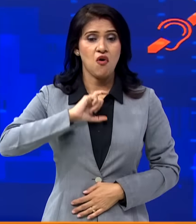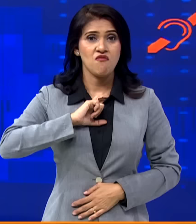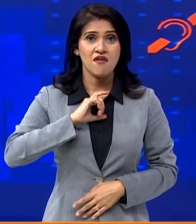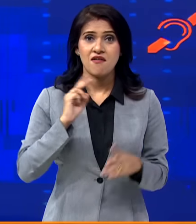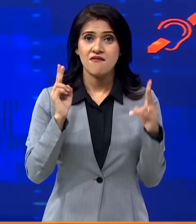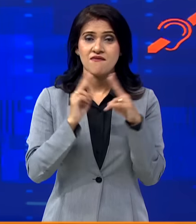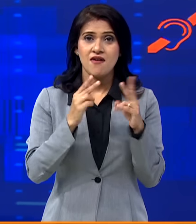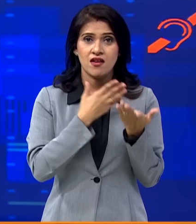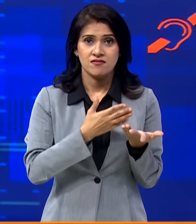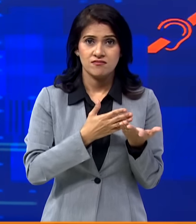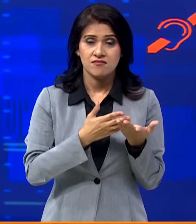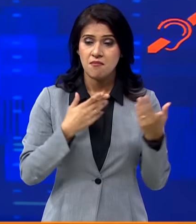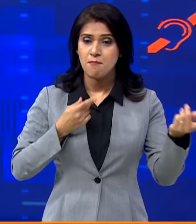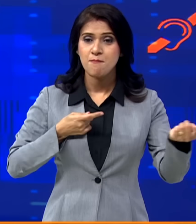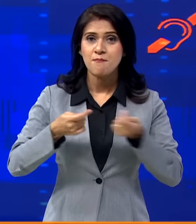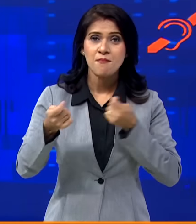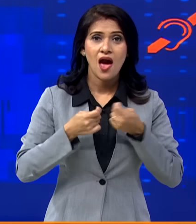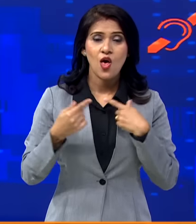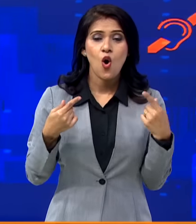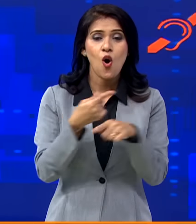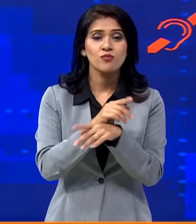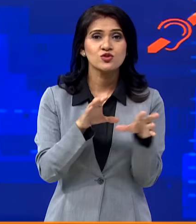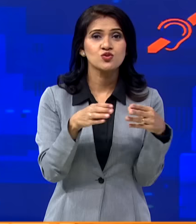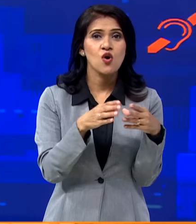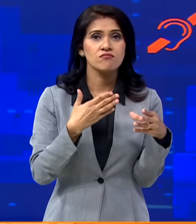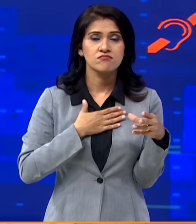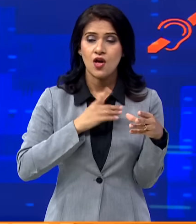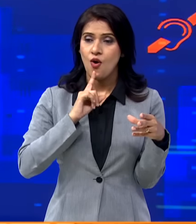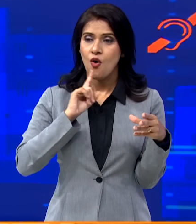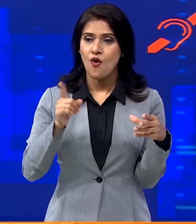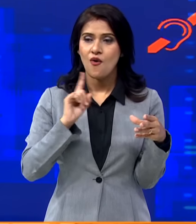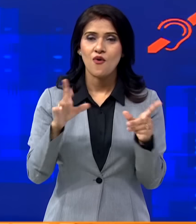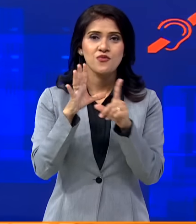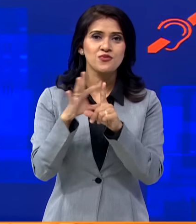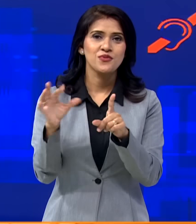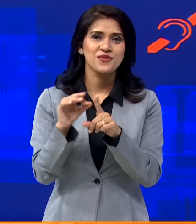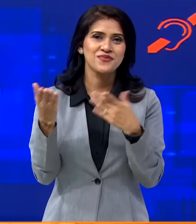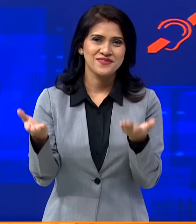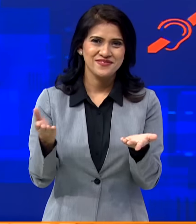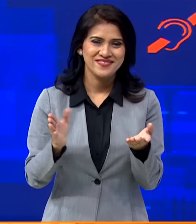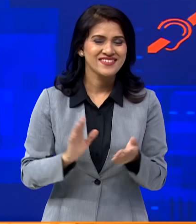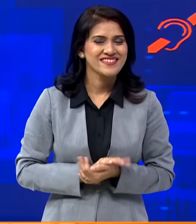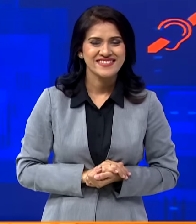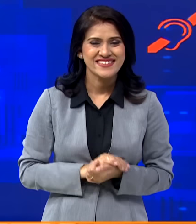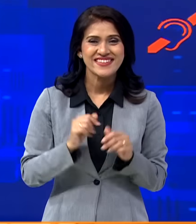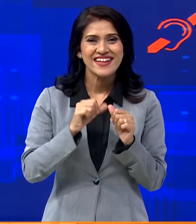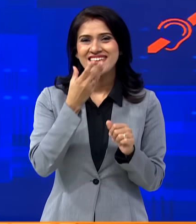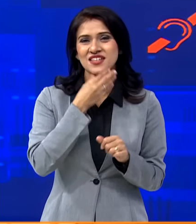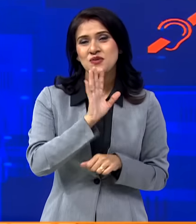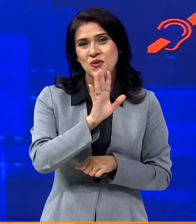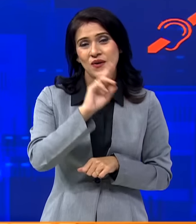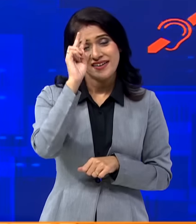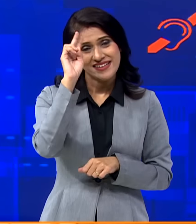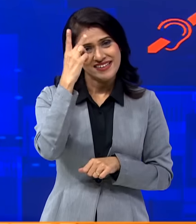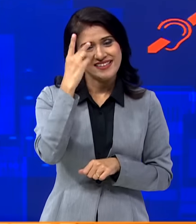सरकार विपक्ष चला रहा है हम जो चाहते हैं करवा लेते हैं गलतफहमी के शिकार है यह नरेंद्र